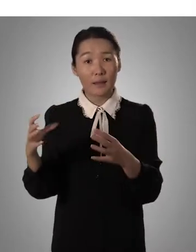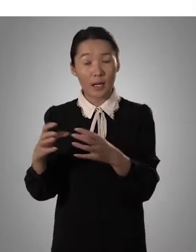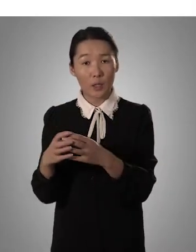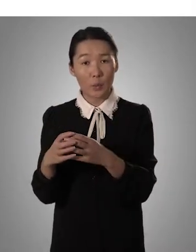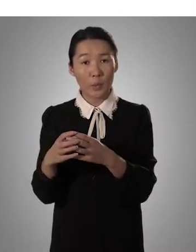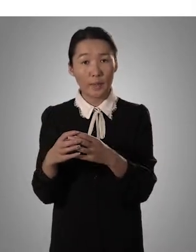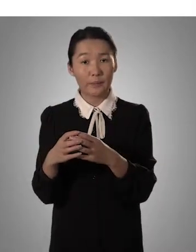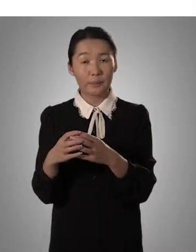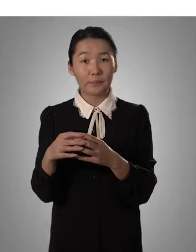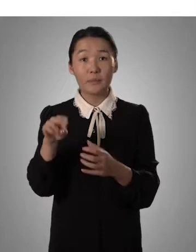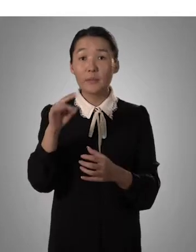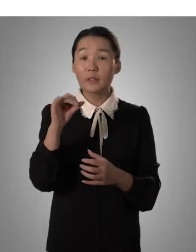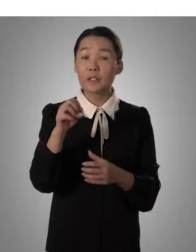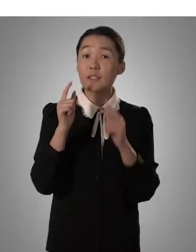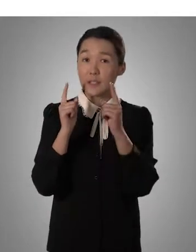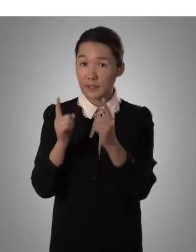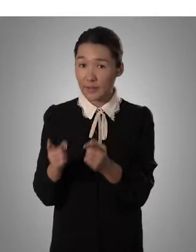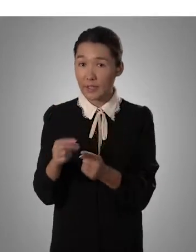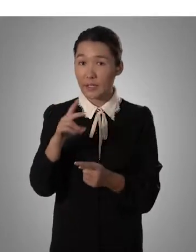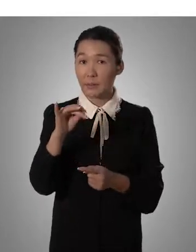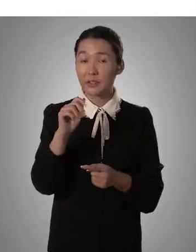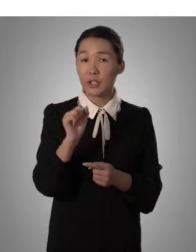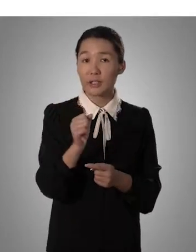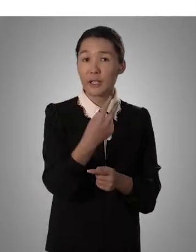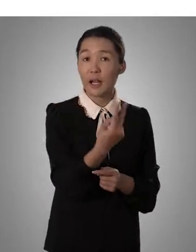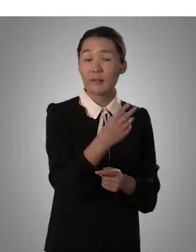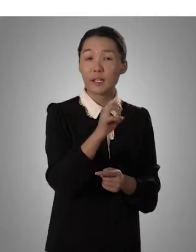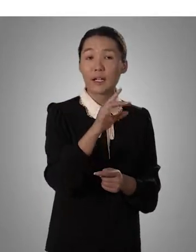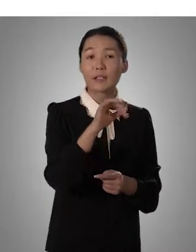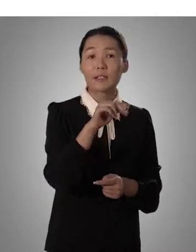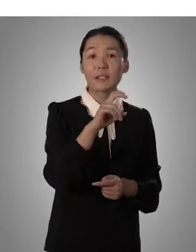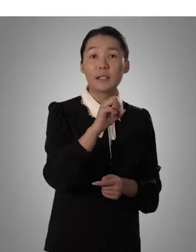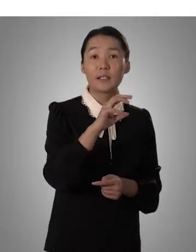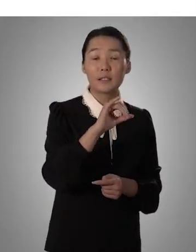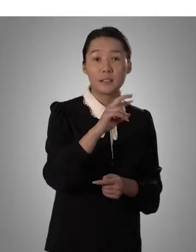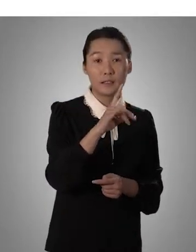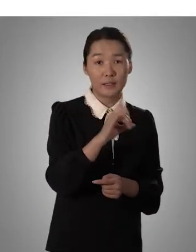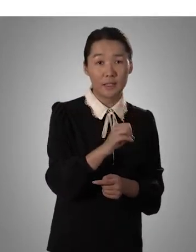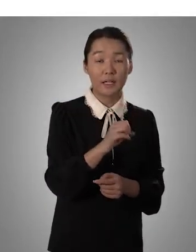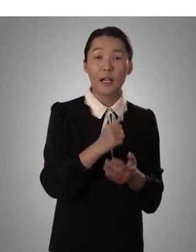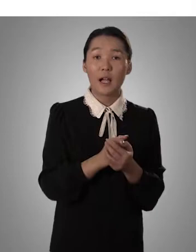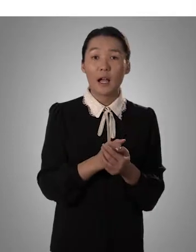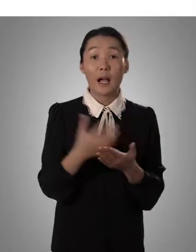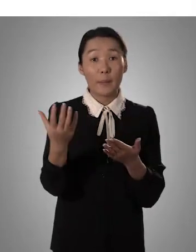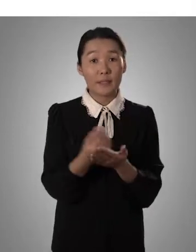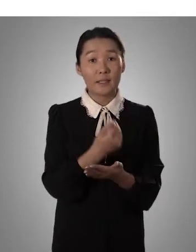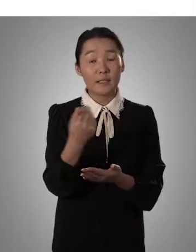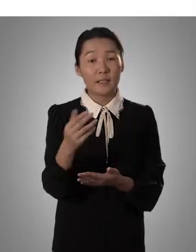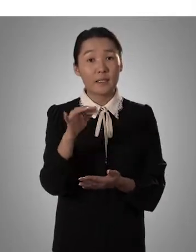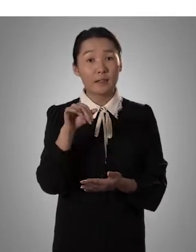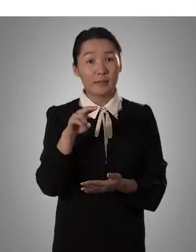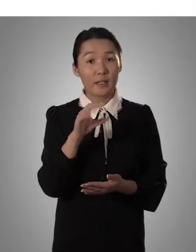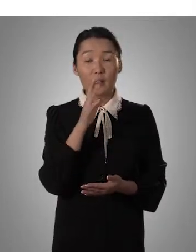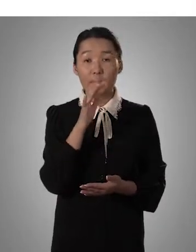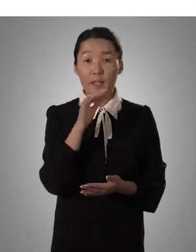действительные причастия 2 страдательный и определите их вид время